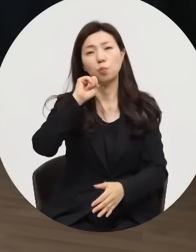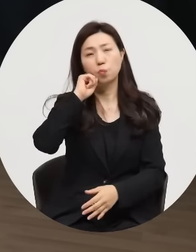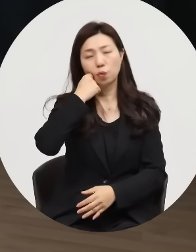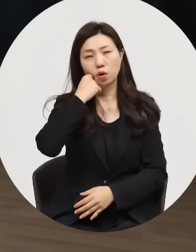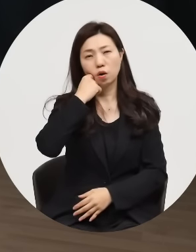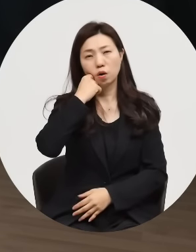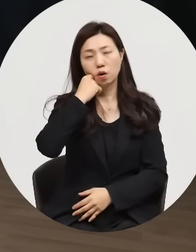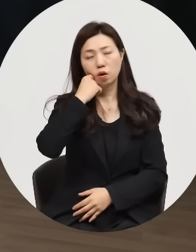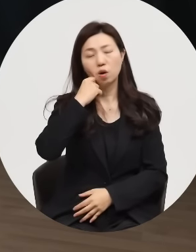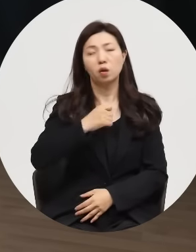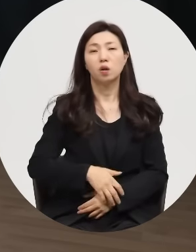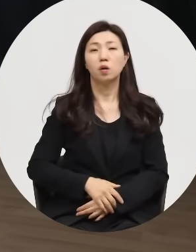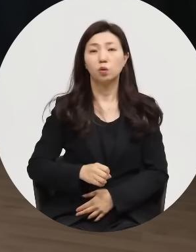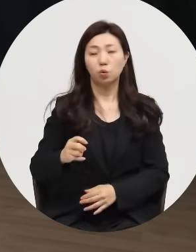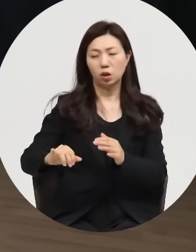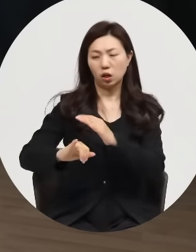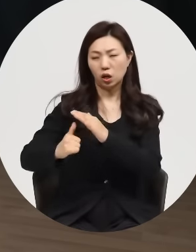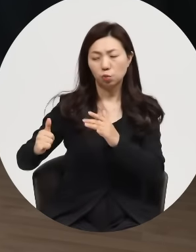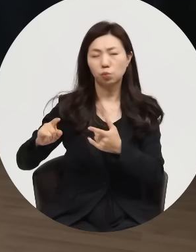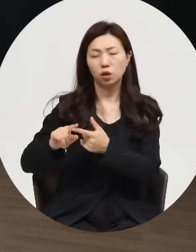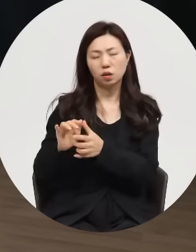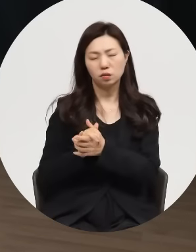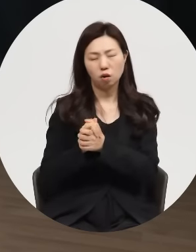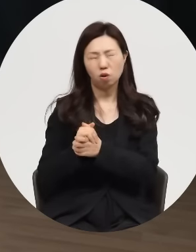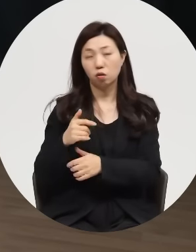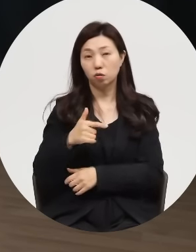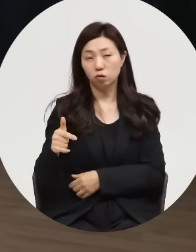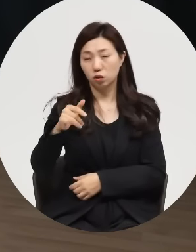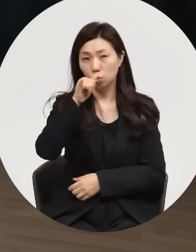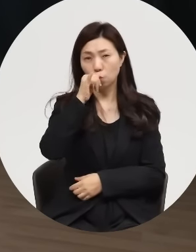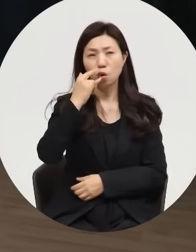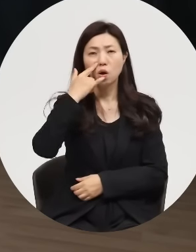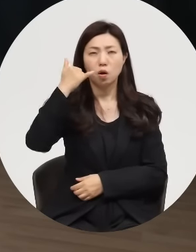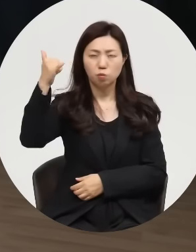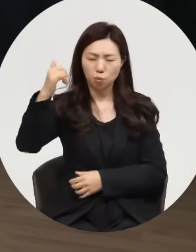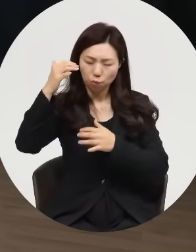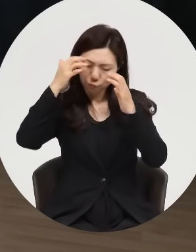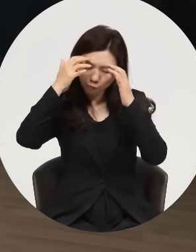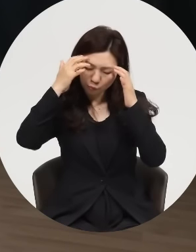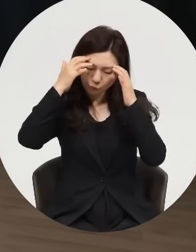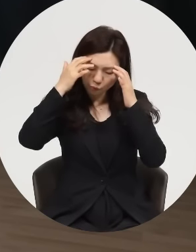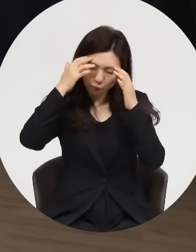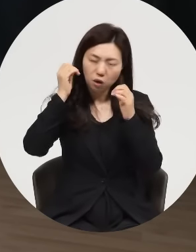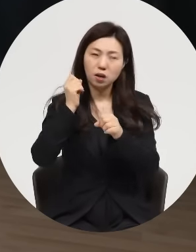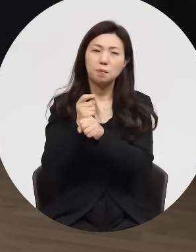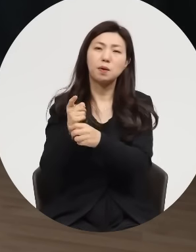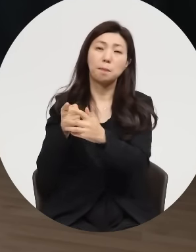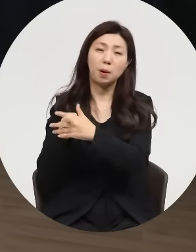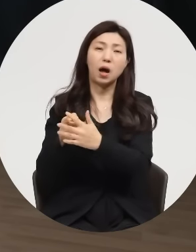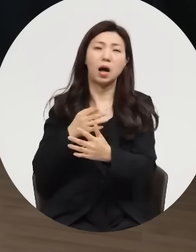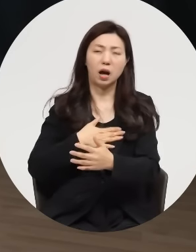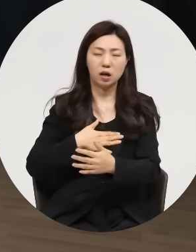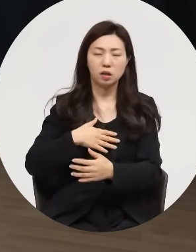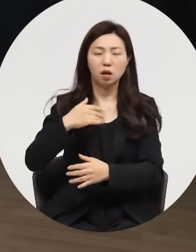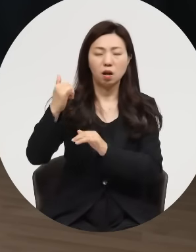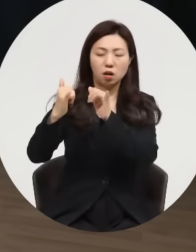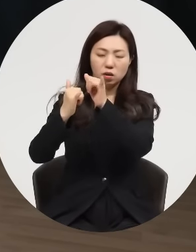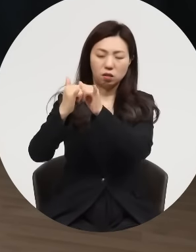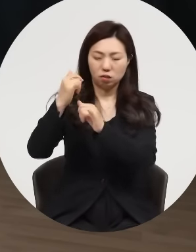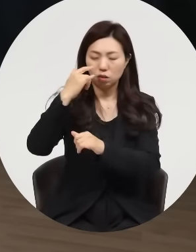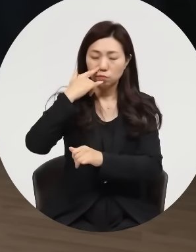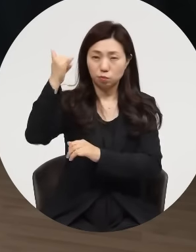것도 고민이고 또 가족들에 대한 정이 많고 아버지 어머니께서 고생한 것도 너무 잘 알아서 효도도